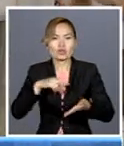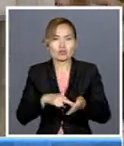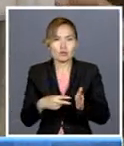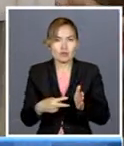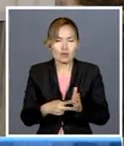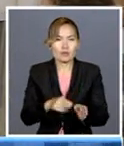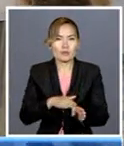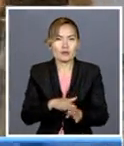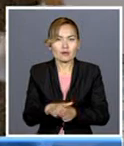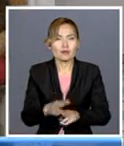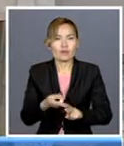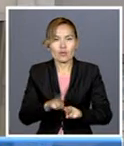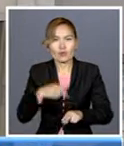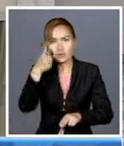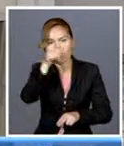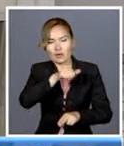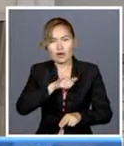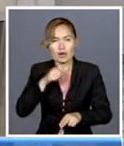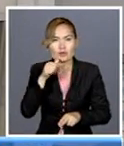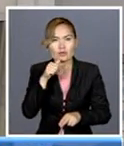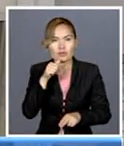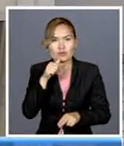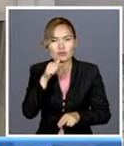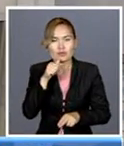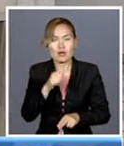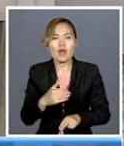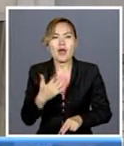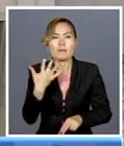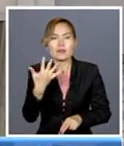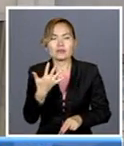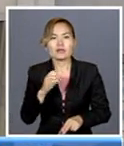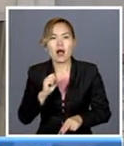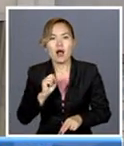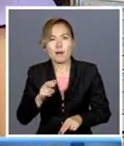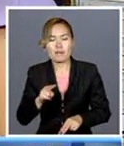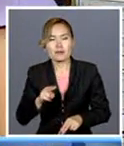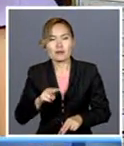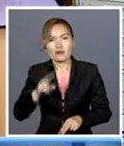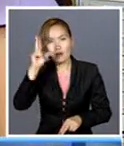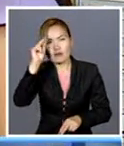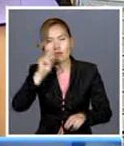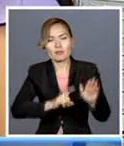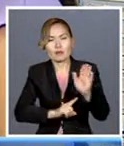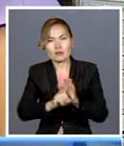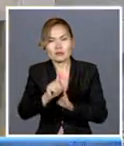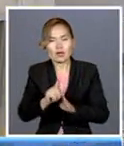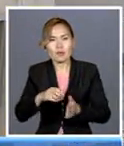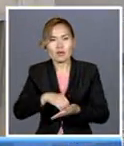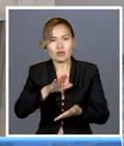биыл 5-ші сәуірден бастап 30 мамырға дейін біз тіркеу жұмыстарын